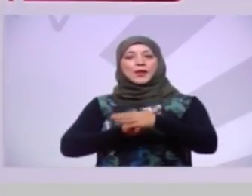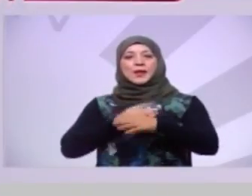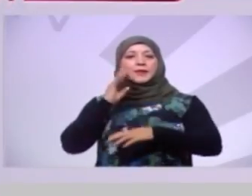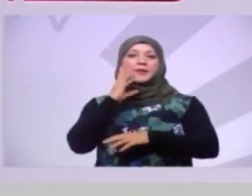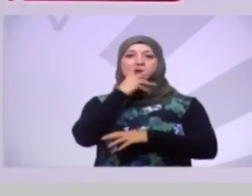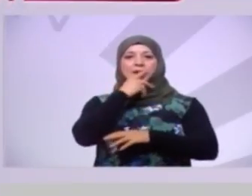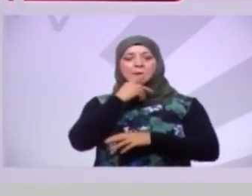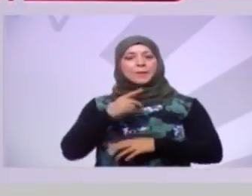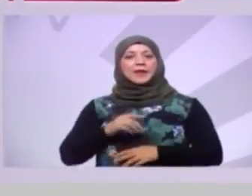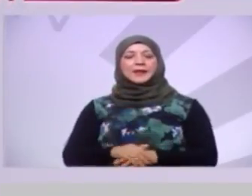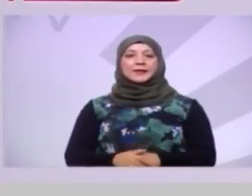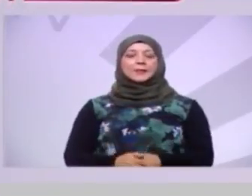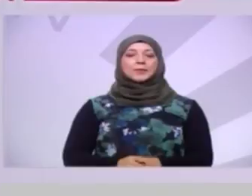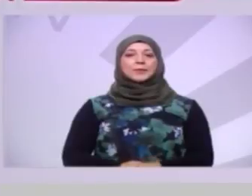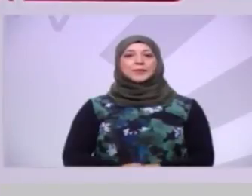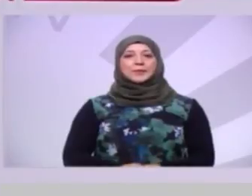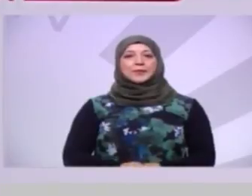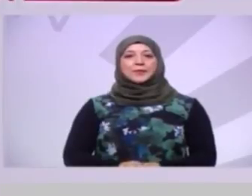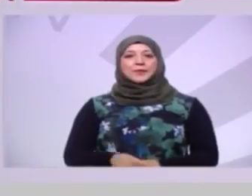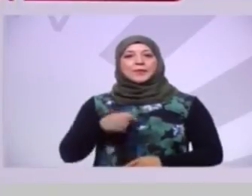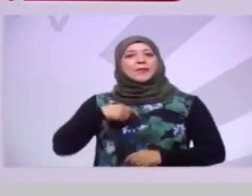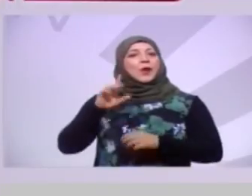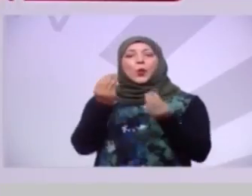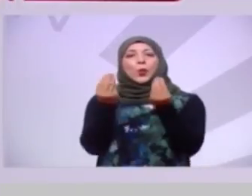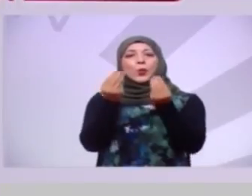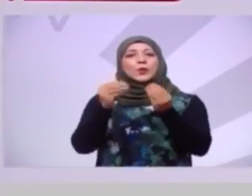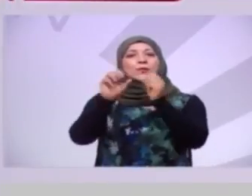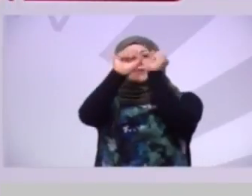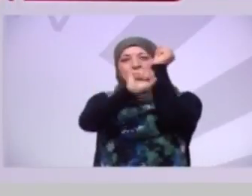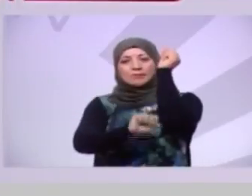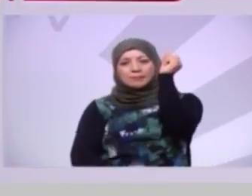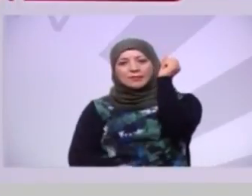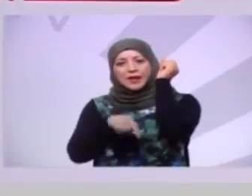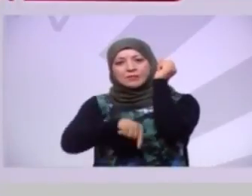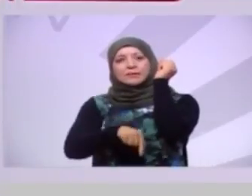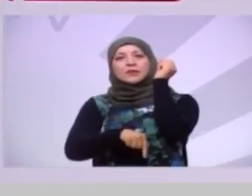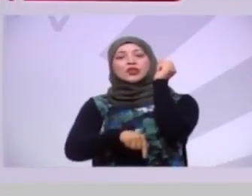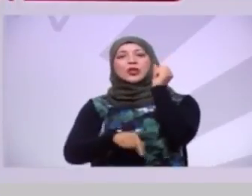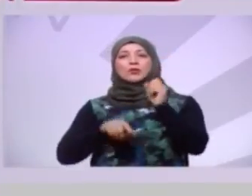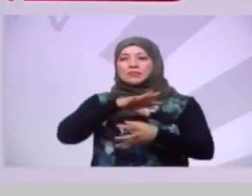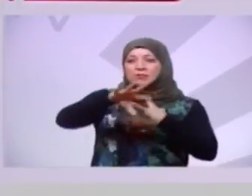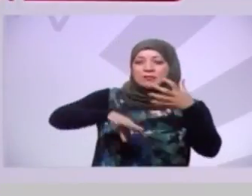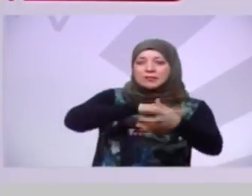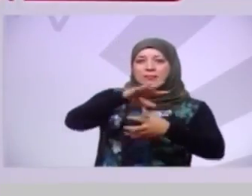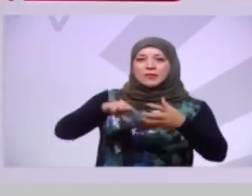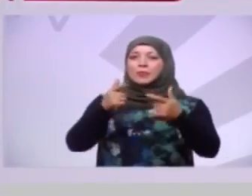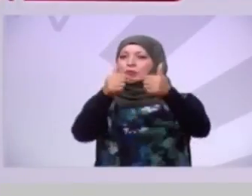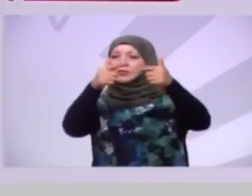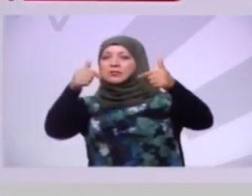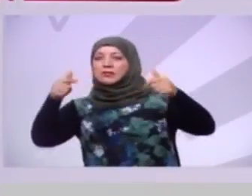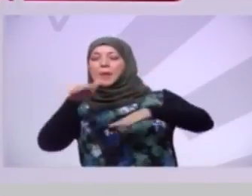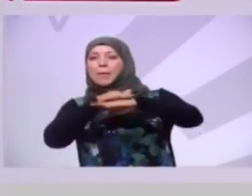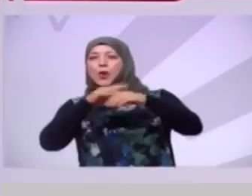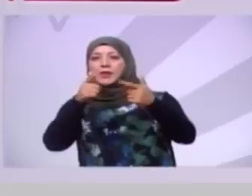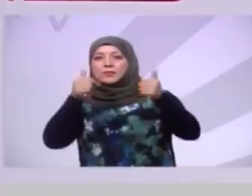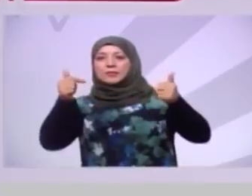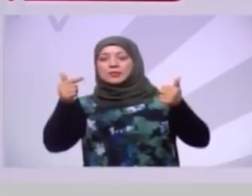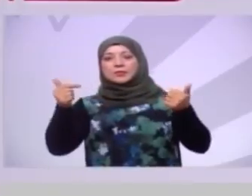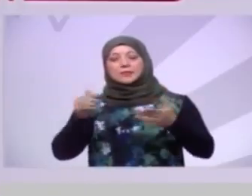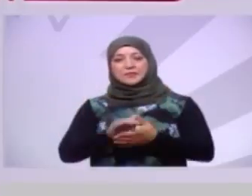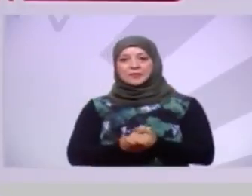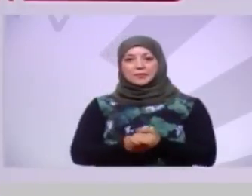السعيده في اقصى الجنوب التونسي المهمه من جميع في جميع المجالات من القطاع ال